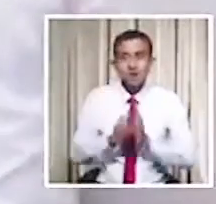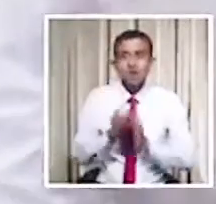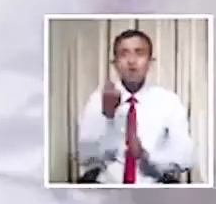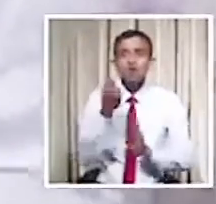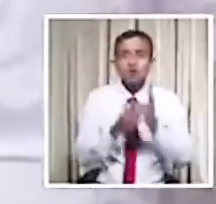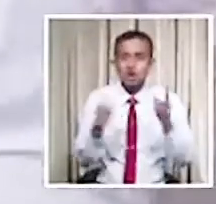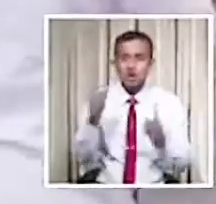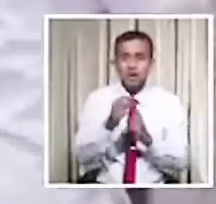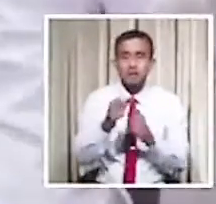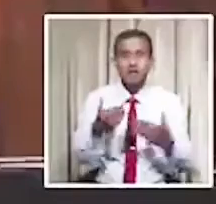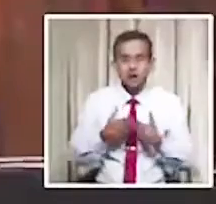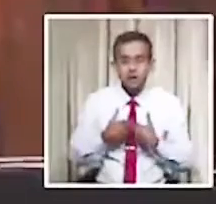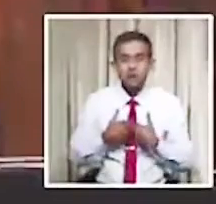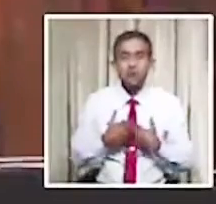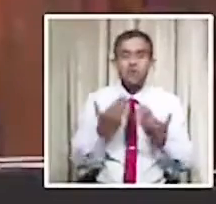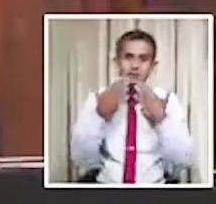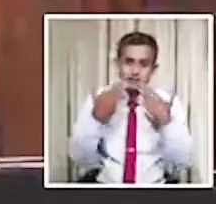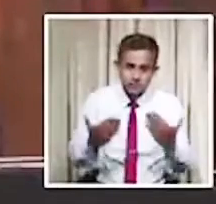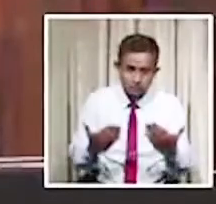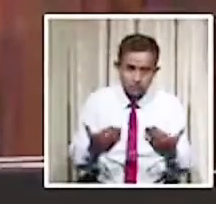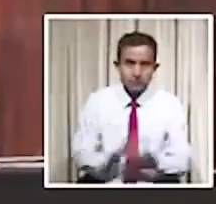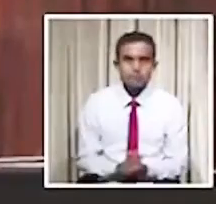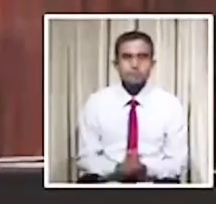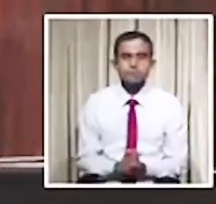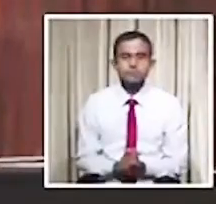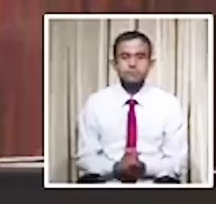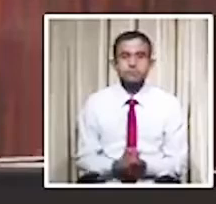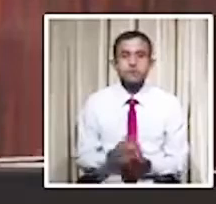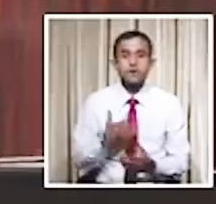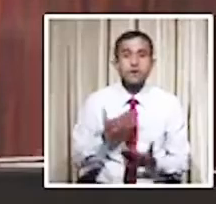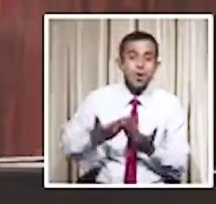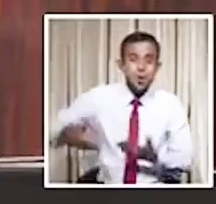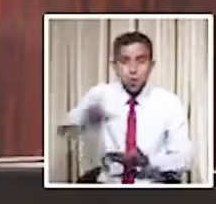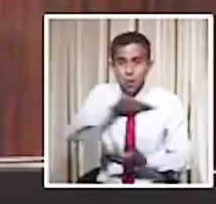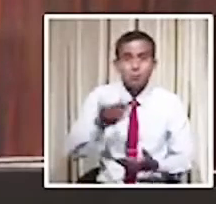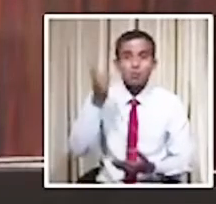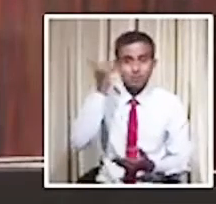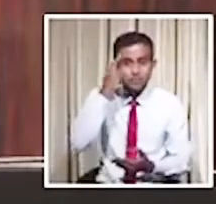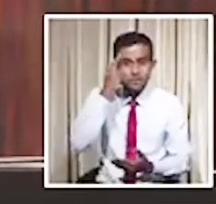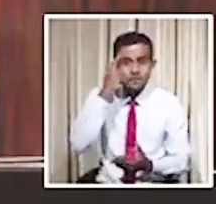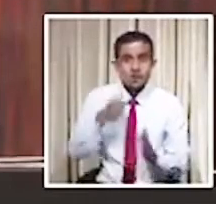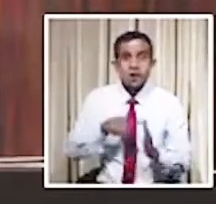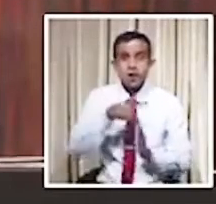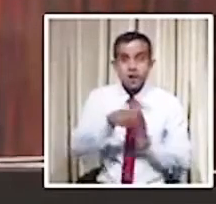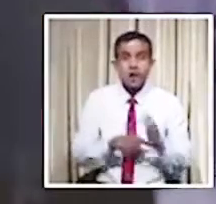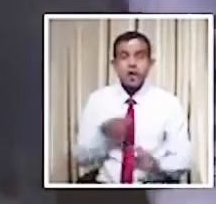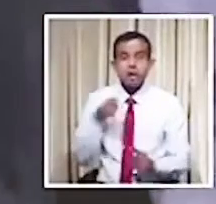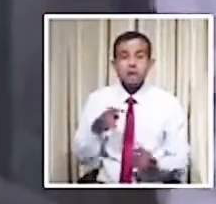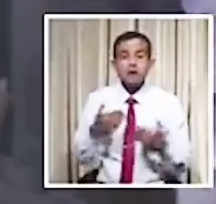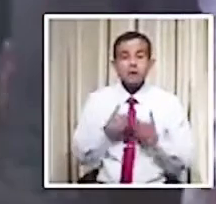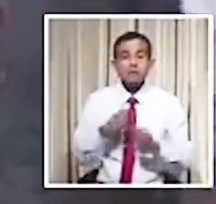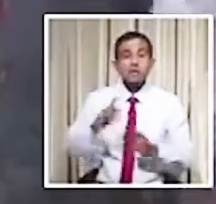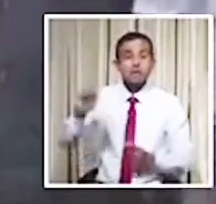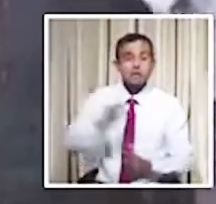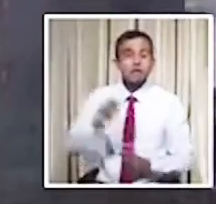ஏற்றுக்கொள்ள வேண்டும். இதன் காரணமாக அரசாங்கத்தின் வருமான மார்க்கங்கள் அனைத்தும் பாரிய பிரச்சினைக்கு முகம் கொடுத்துள்ளன. அந்நிய செலாவணி கிடைக்கும் பல வழிகள் உள்ளன.